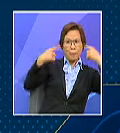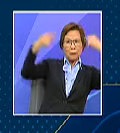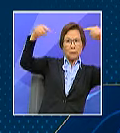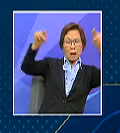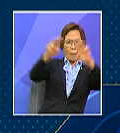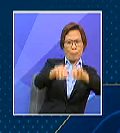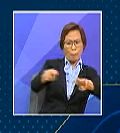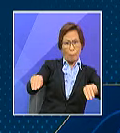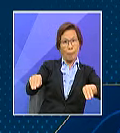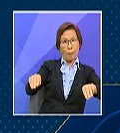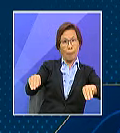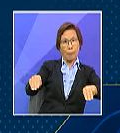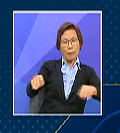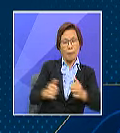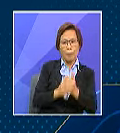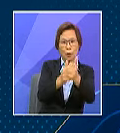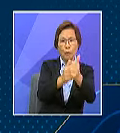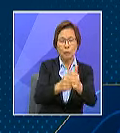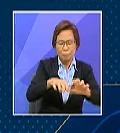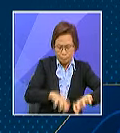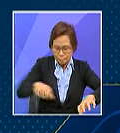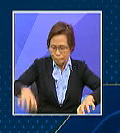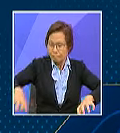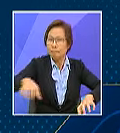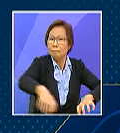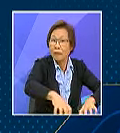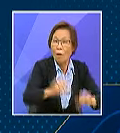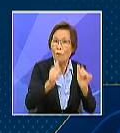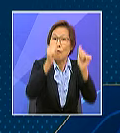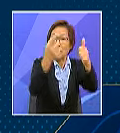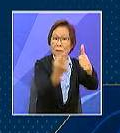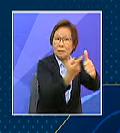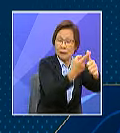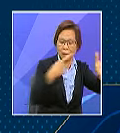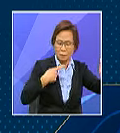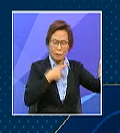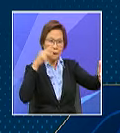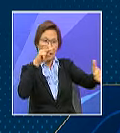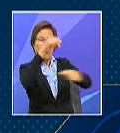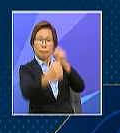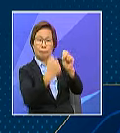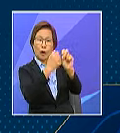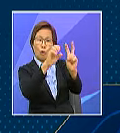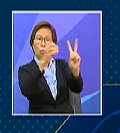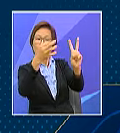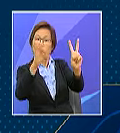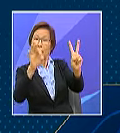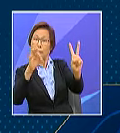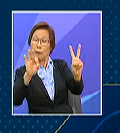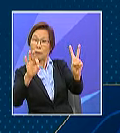calon mengikut lokasi pertama sekali kita lihat pada tahun 2019